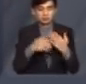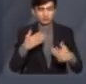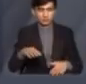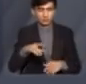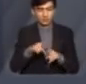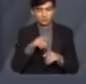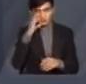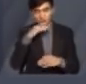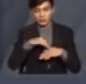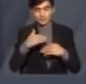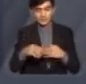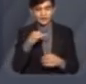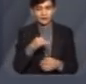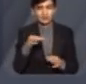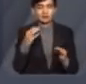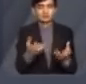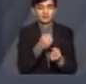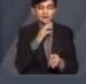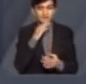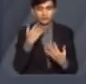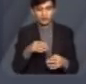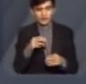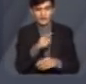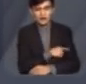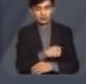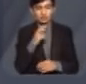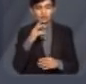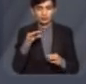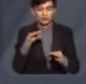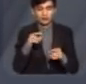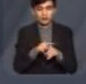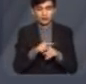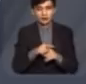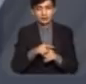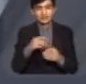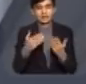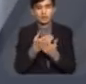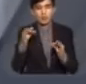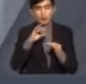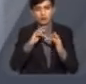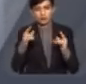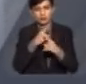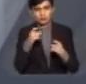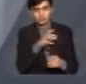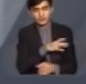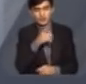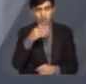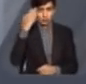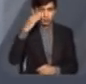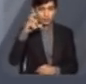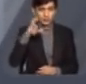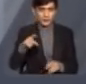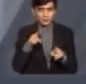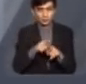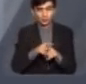личными данными семьи и даже с их домашним адресом попала в открытый доступ от утечки информации пострадал и совершенно посторонний